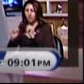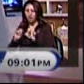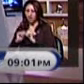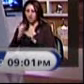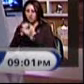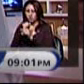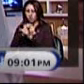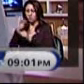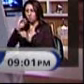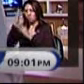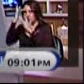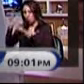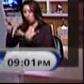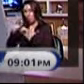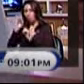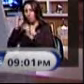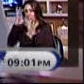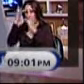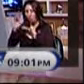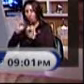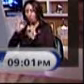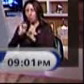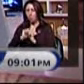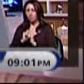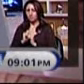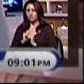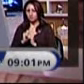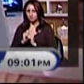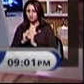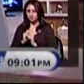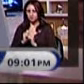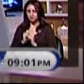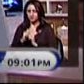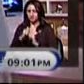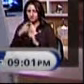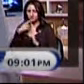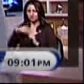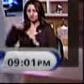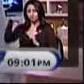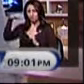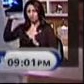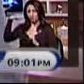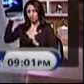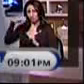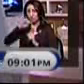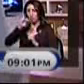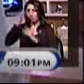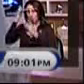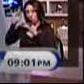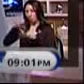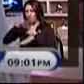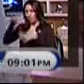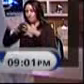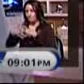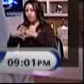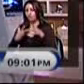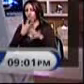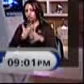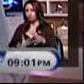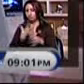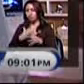مصر واظن في العالم راجل مندوب مبيعات يتعين وزير استثمار. الحقيقه دي حاجه عجيبه جدا، فكره